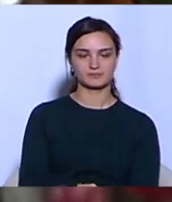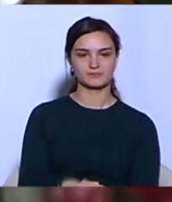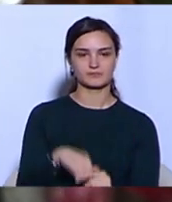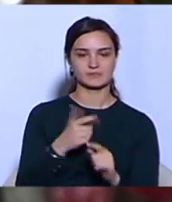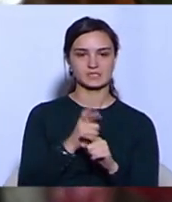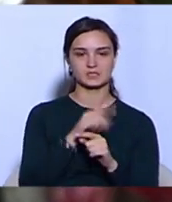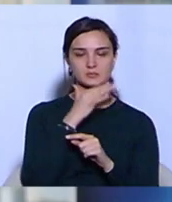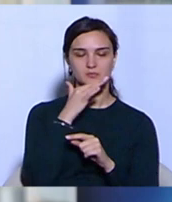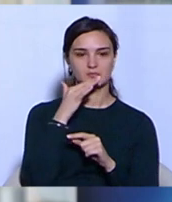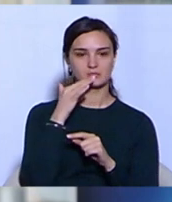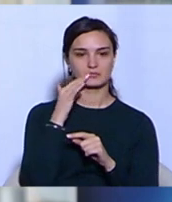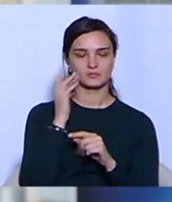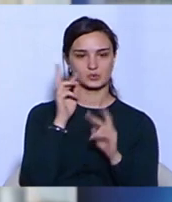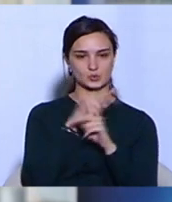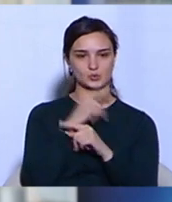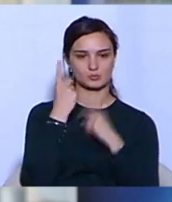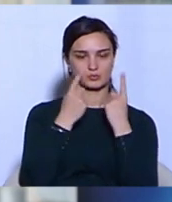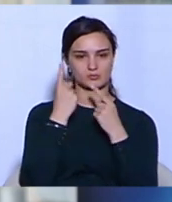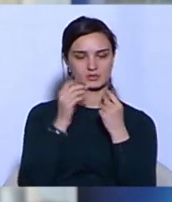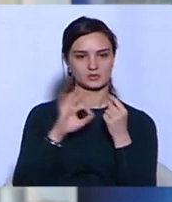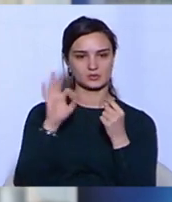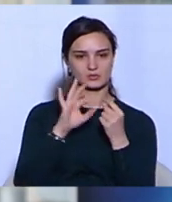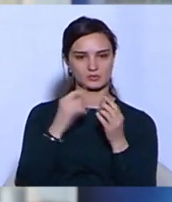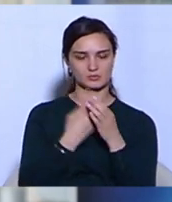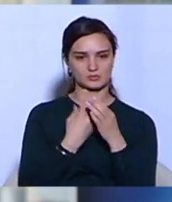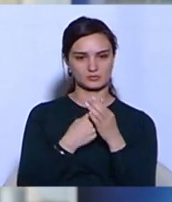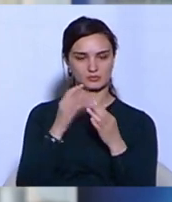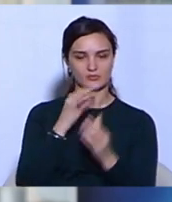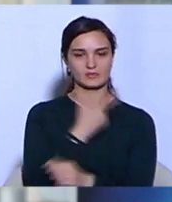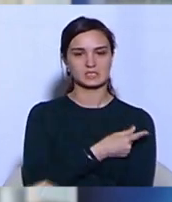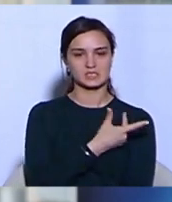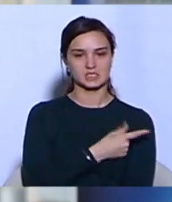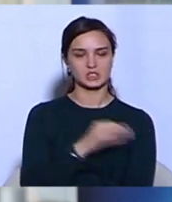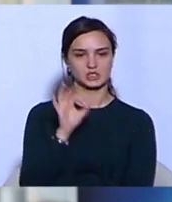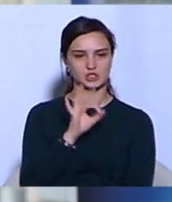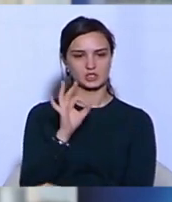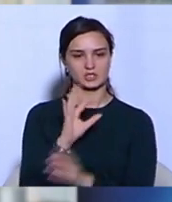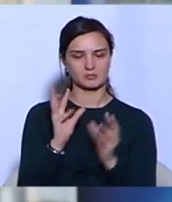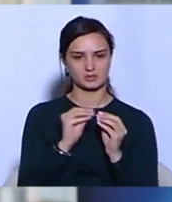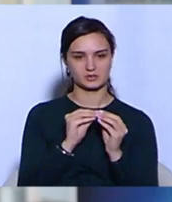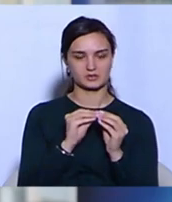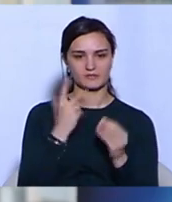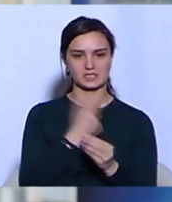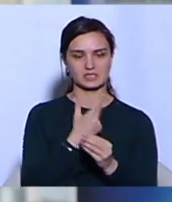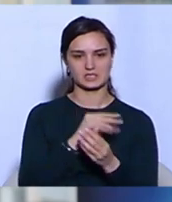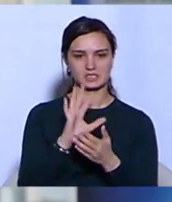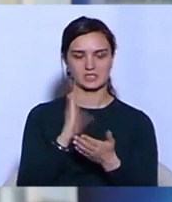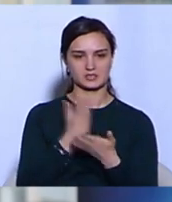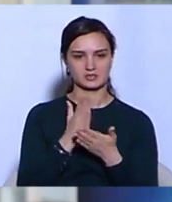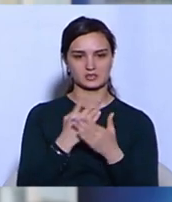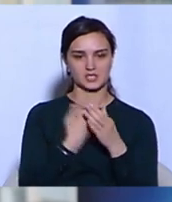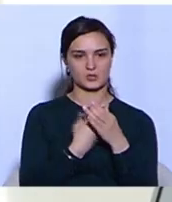ძალიან ბევრი სრუ ინფორმაცია არის გავრცელებული აუტიზმის და თუნდაც ვაქცინაციის შესახებ ერთად. ვაქცინაცია არ